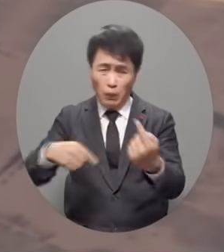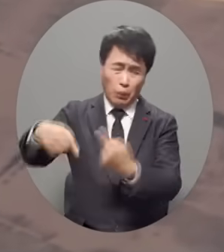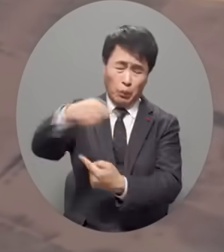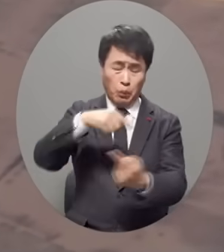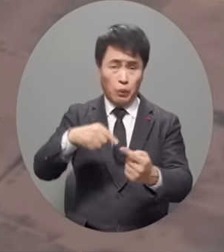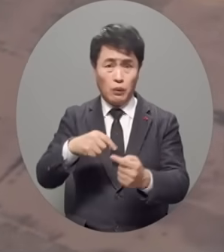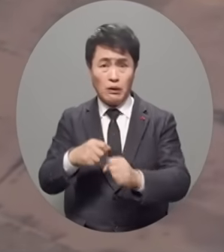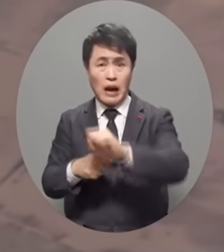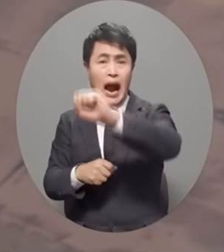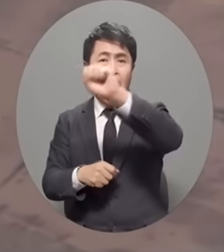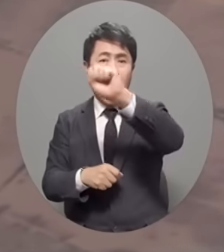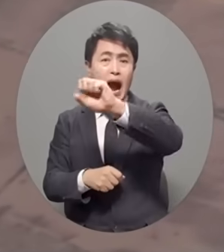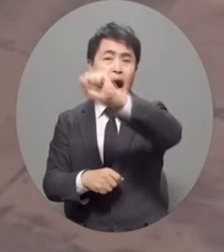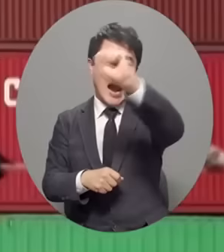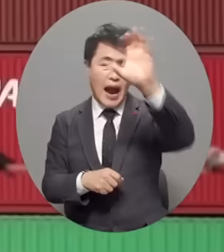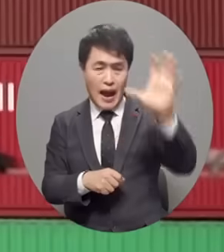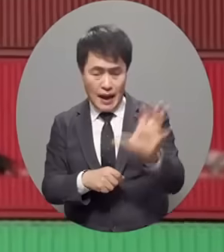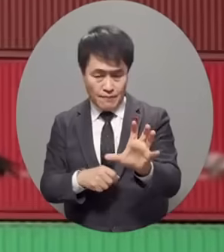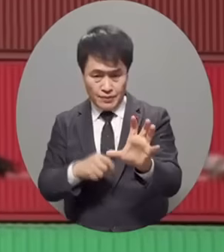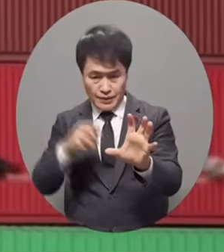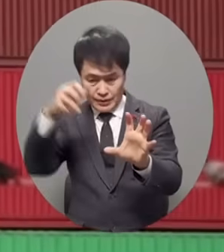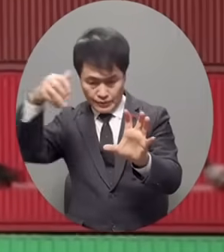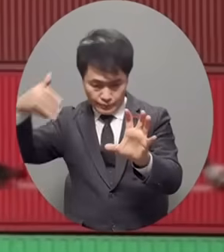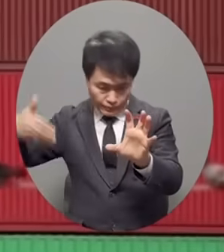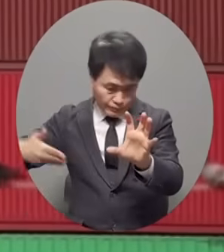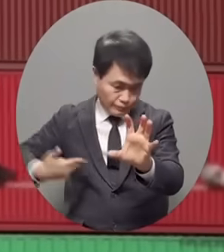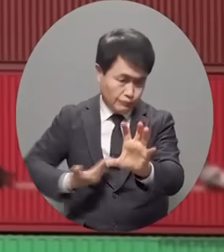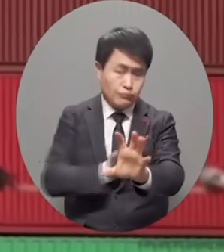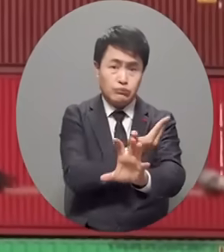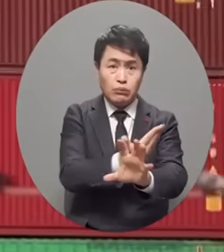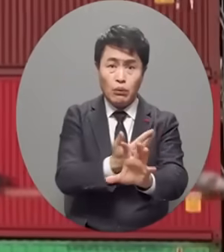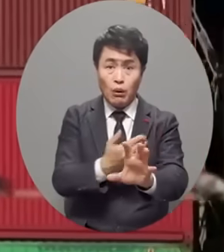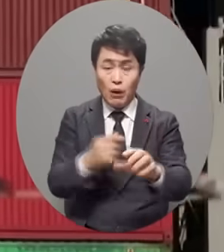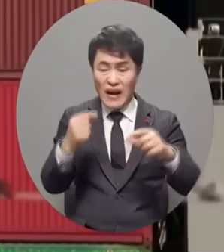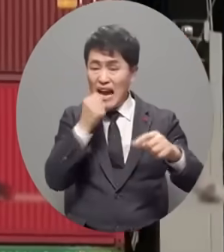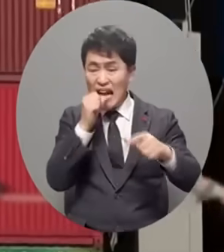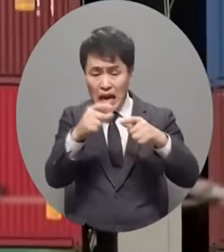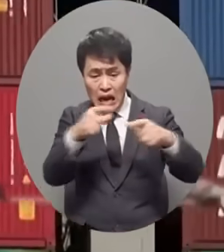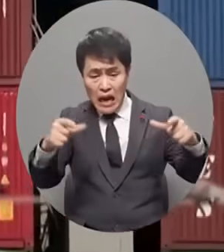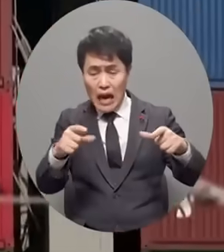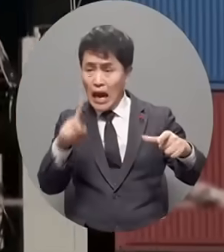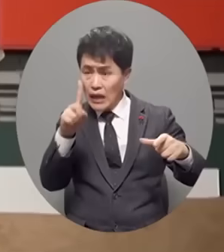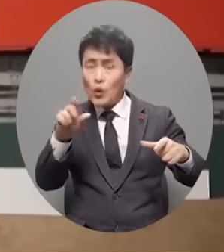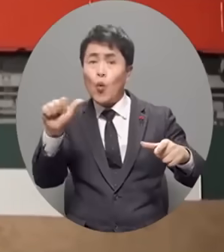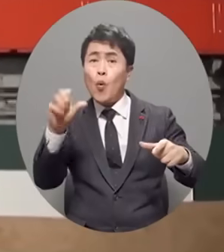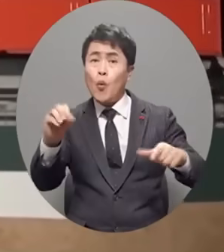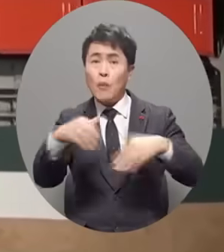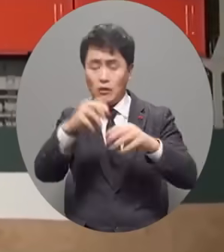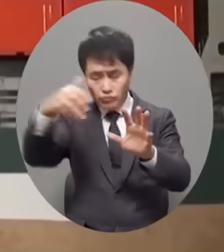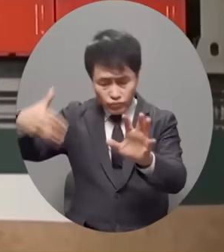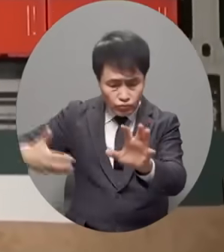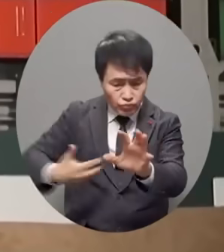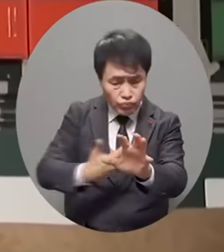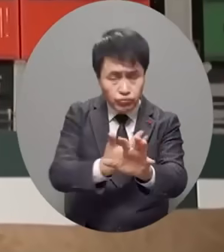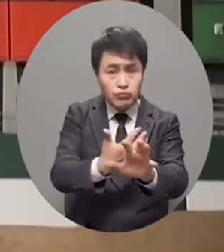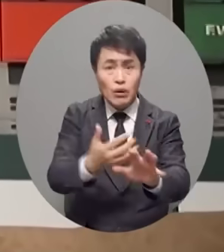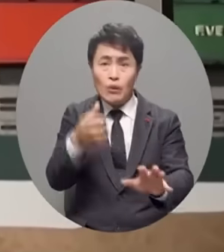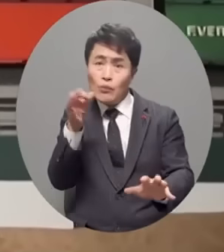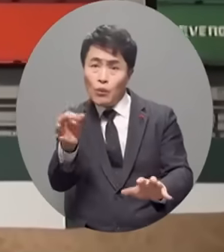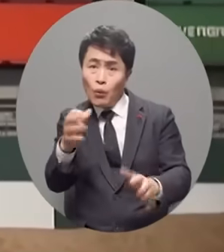항로를 택하고 있습니다. 컨테이너 한 개당 5만 달러로 계산한다면 우회로로 운송되는 화물들의